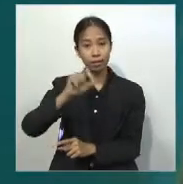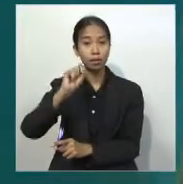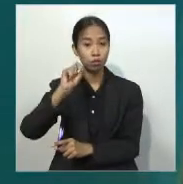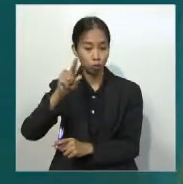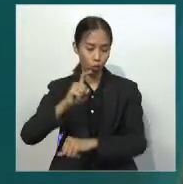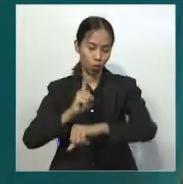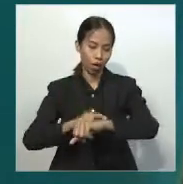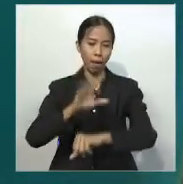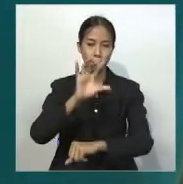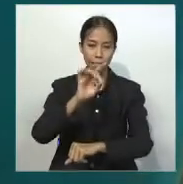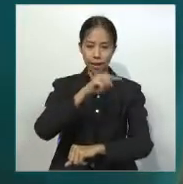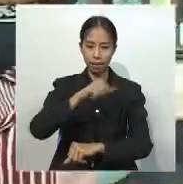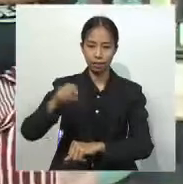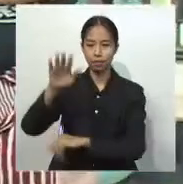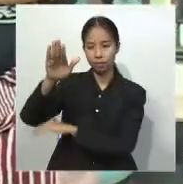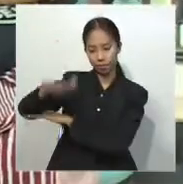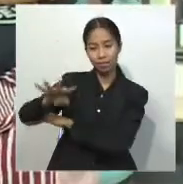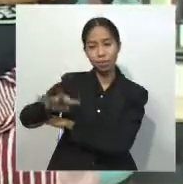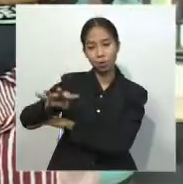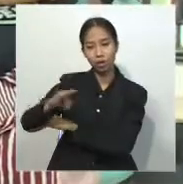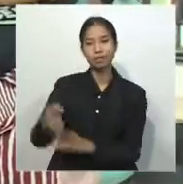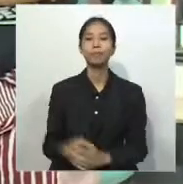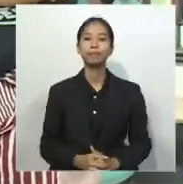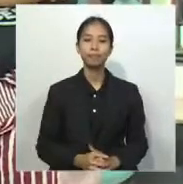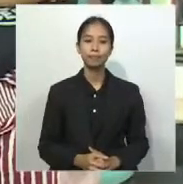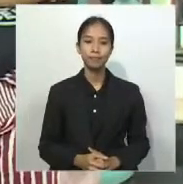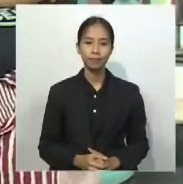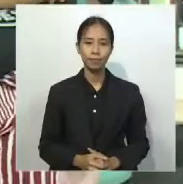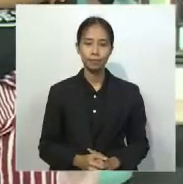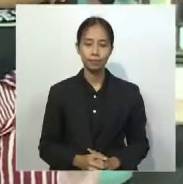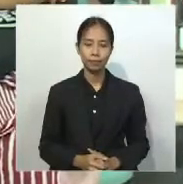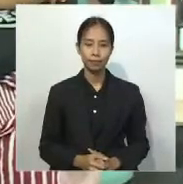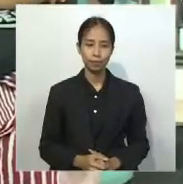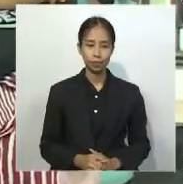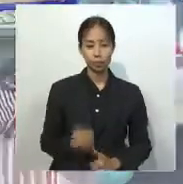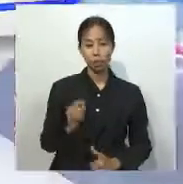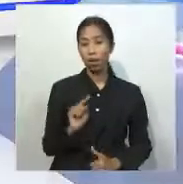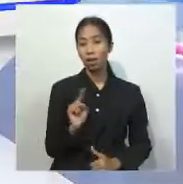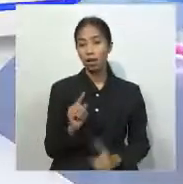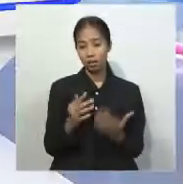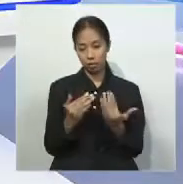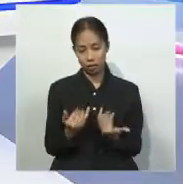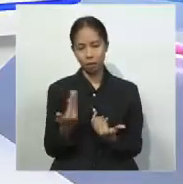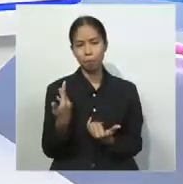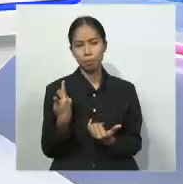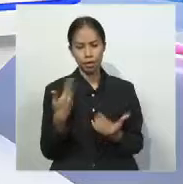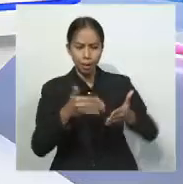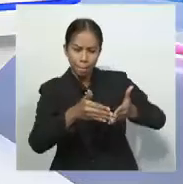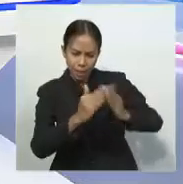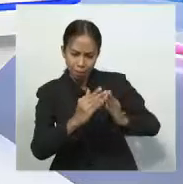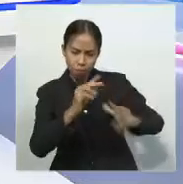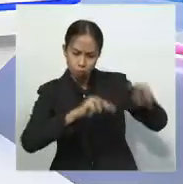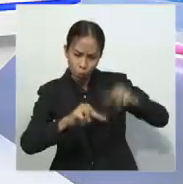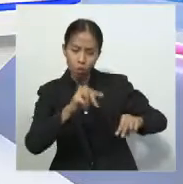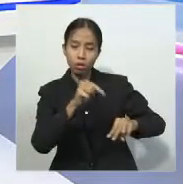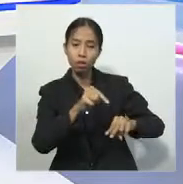คือตั้งแต่8นาฬิกาถึง16นาฬิกาค่ะ แน่นอนนะไม่ใช่ว่าเราเห็นว่าเอามีการตั้งคลินิกมลพิ